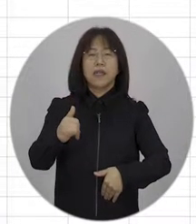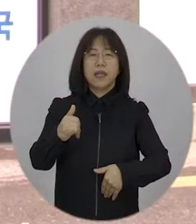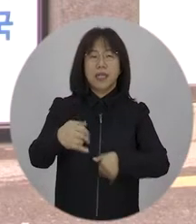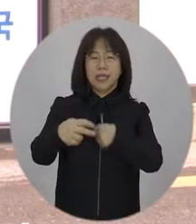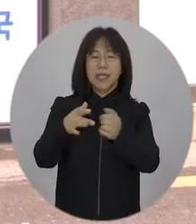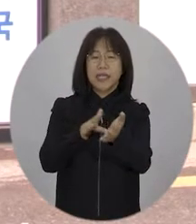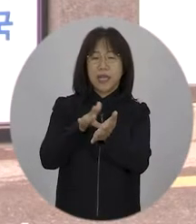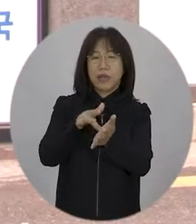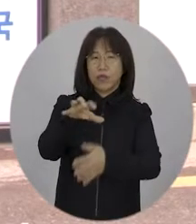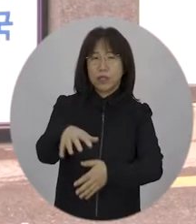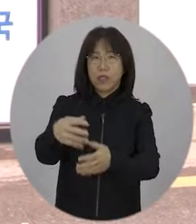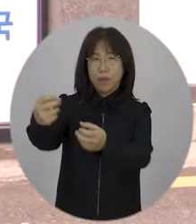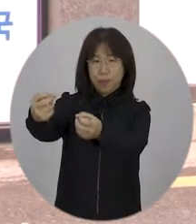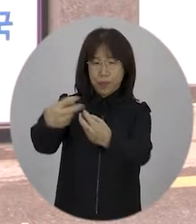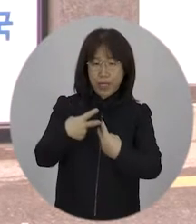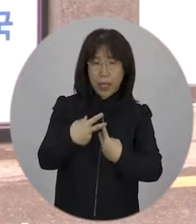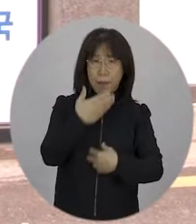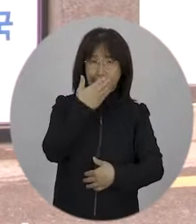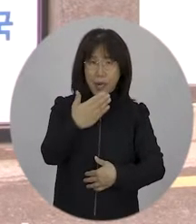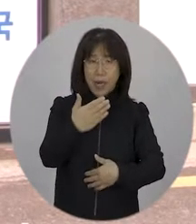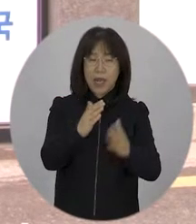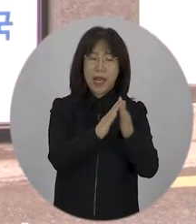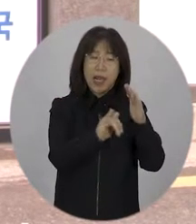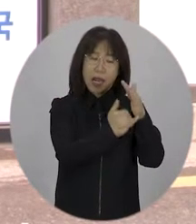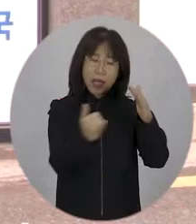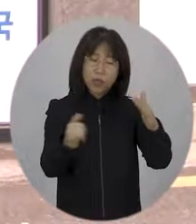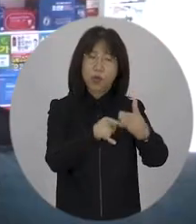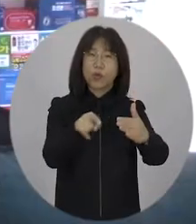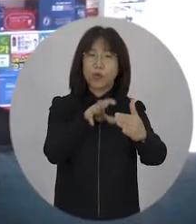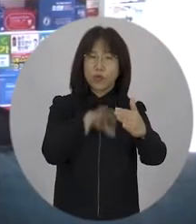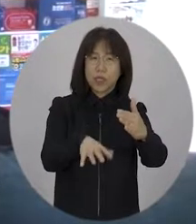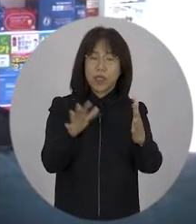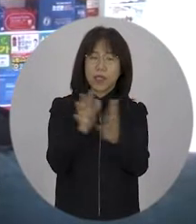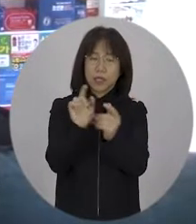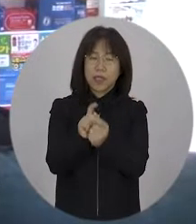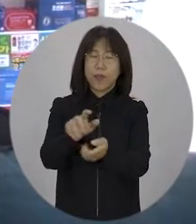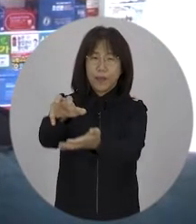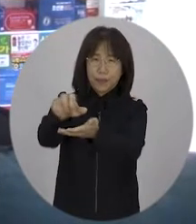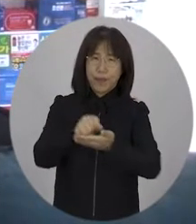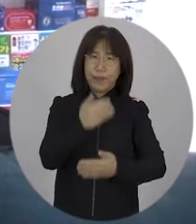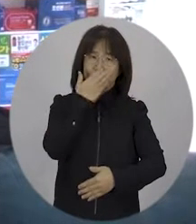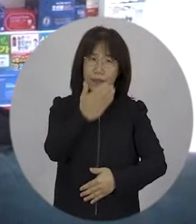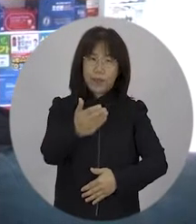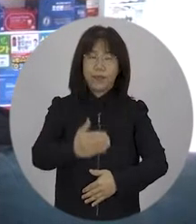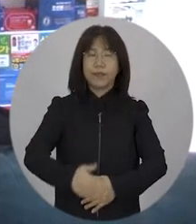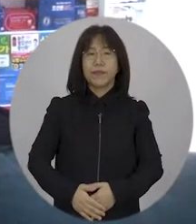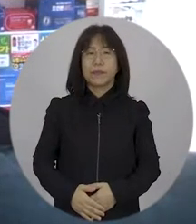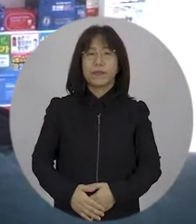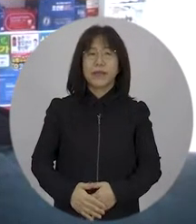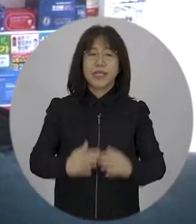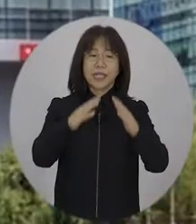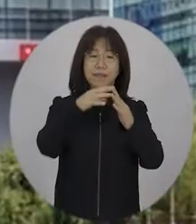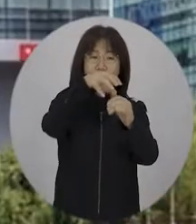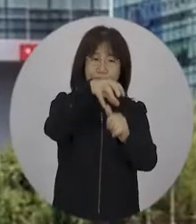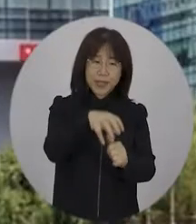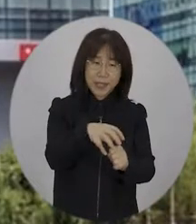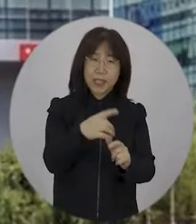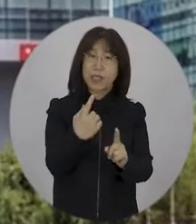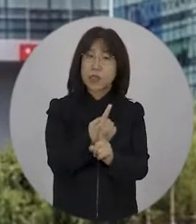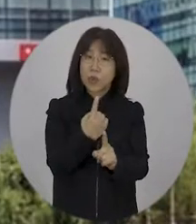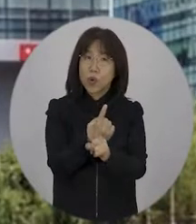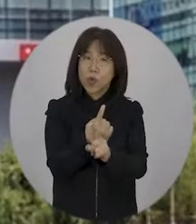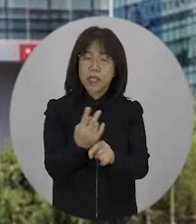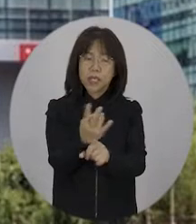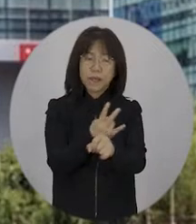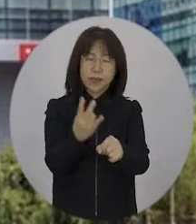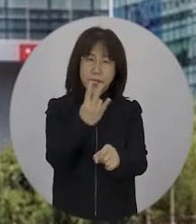지정 약국에서 조제된 약을 배송받거나 가족 중 공동격리자가 직접 수령하면 됩니다. 재택치료